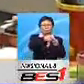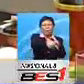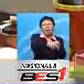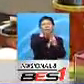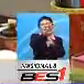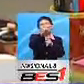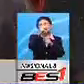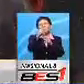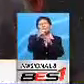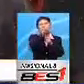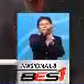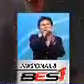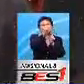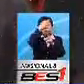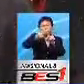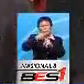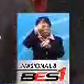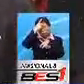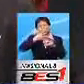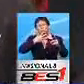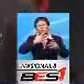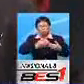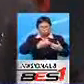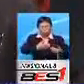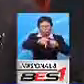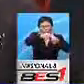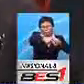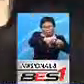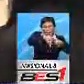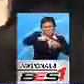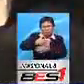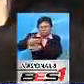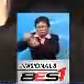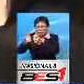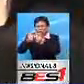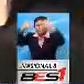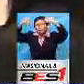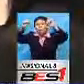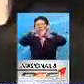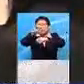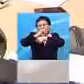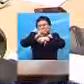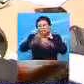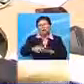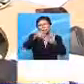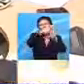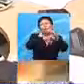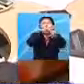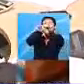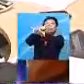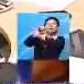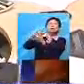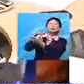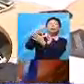serendah R5 sebulan Dr Mohamad berpendapat komitmen caruman perlu dikongsi bersama pihak majikan dan pekerja polisi an